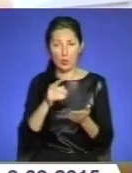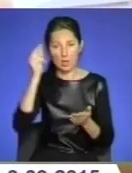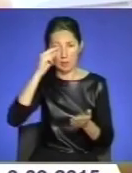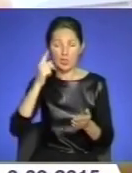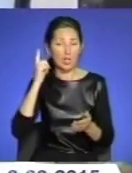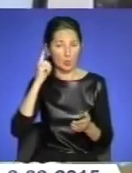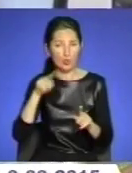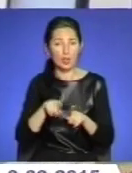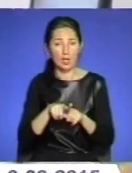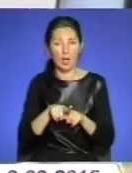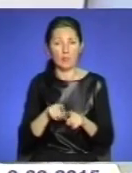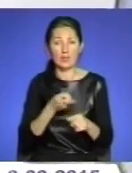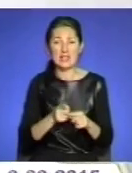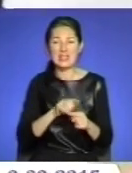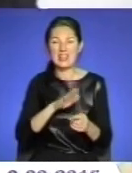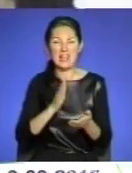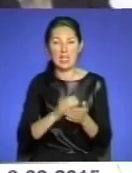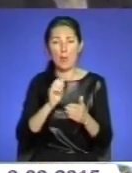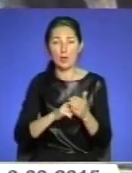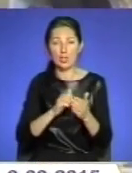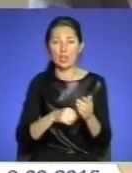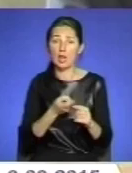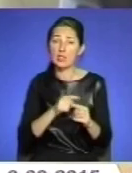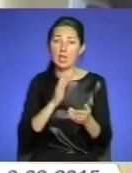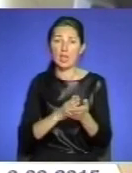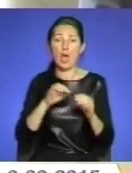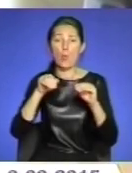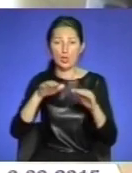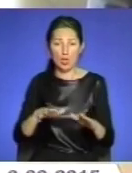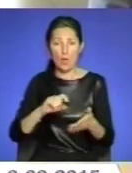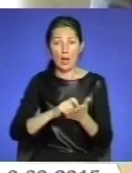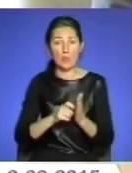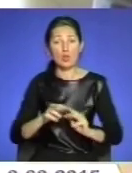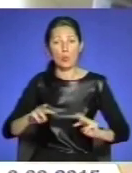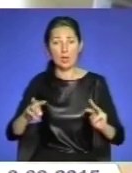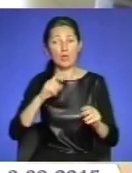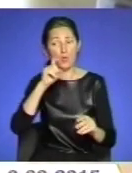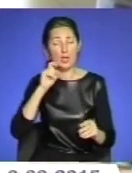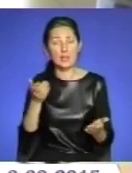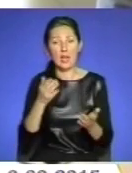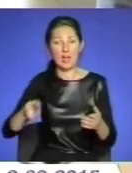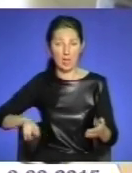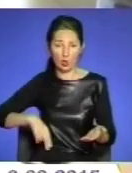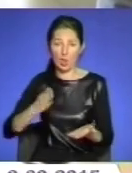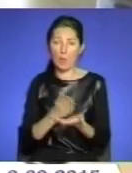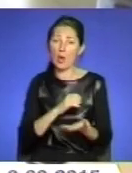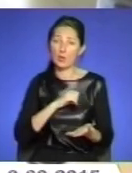таке. Це не є причина, це є постанова Кабінету міністрів України, де директори мають самі